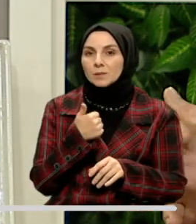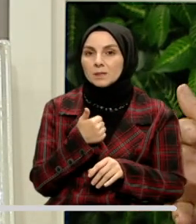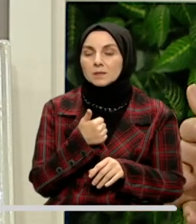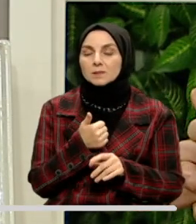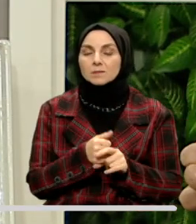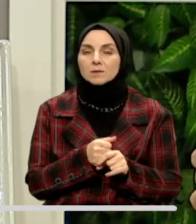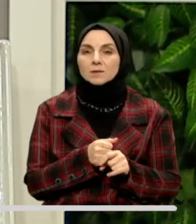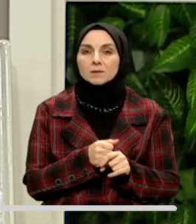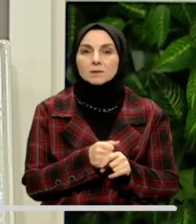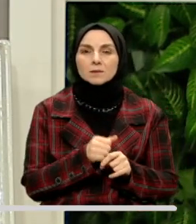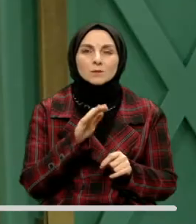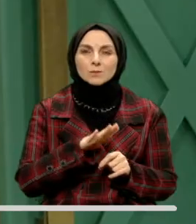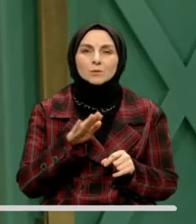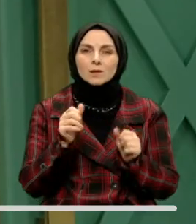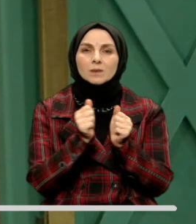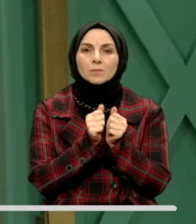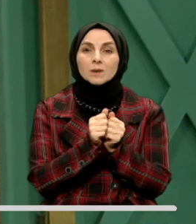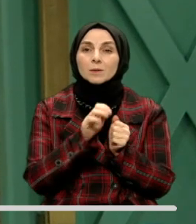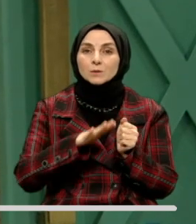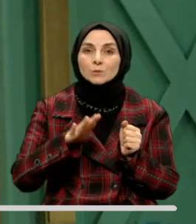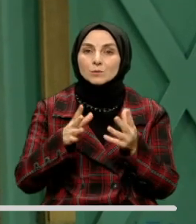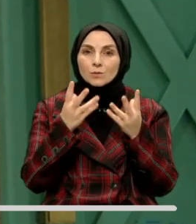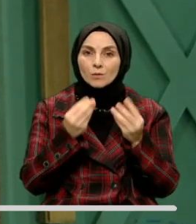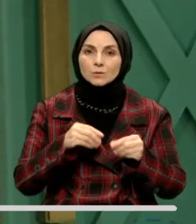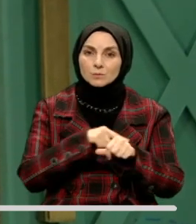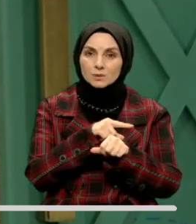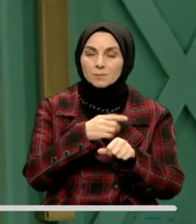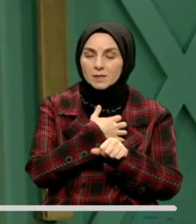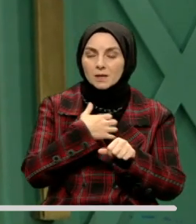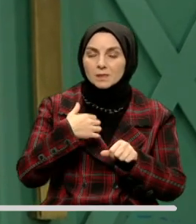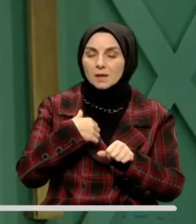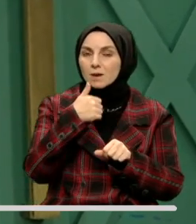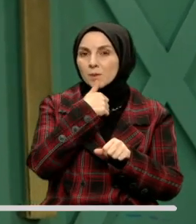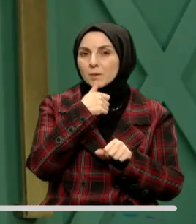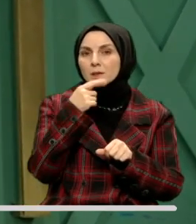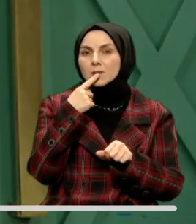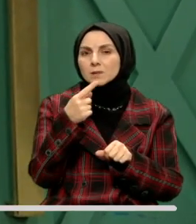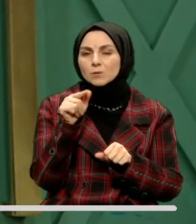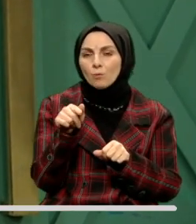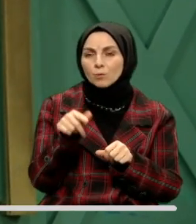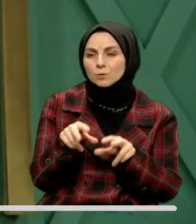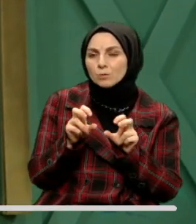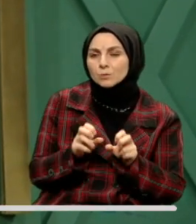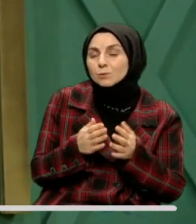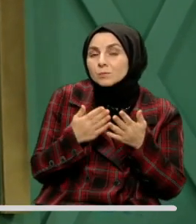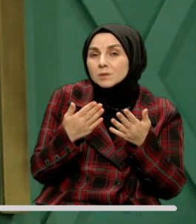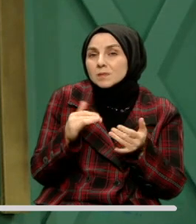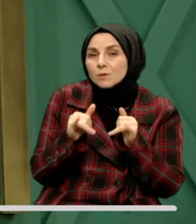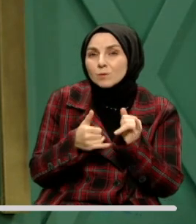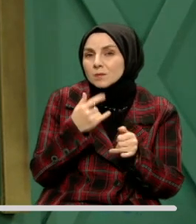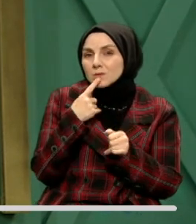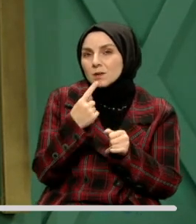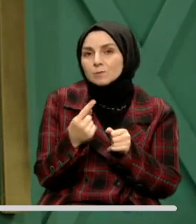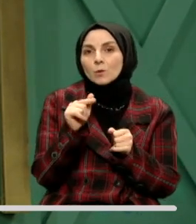yapalım. Çocuklarla çocuklaşırken de anneler, babalar da diyor ya ben oturup bununla nasıl oynayacağım? Bu soru yani.